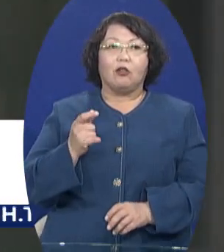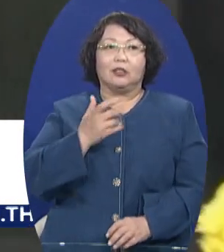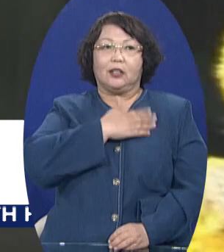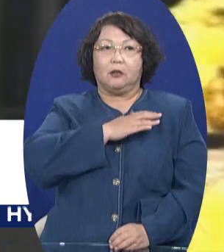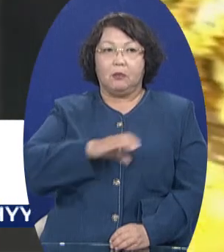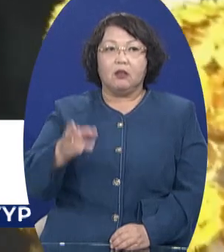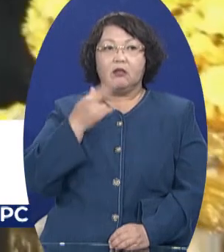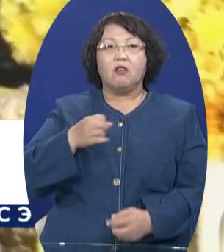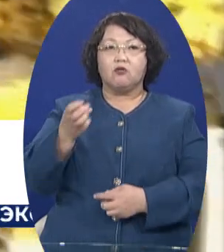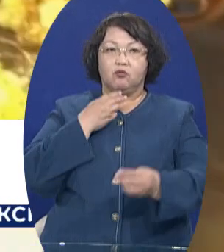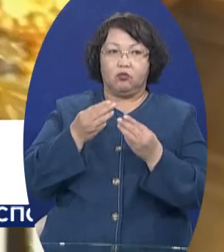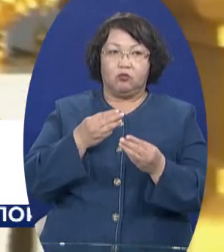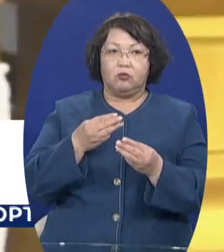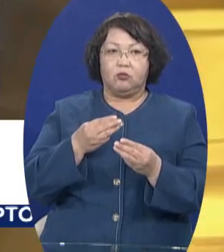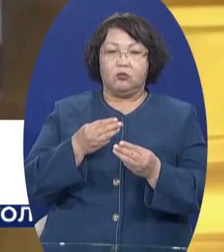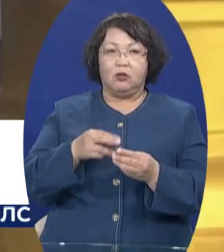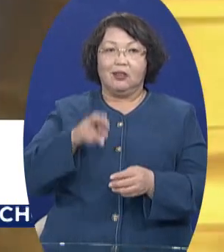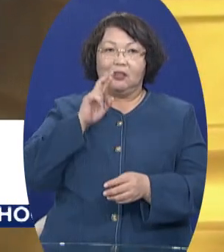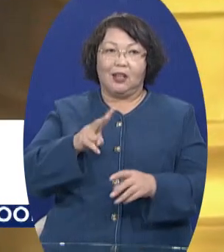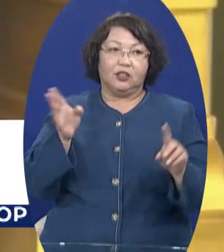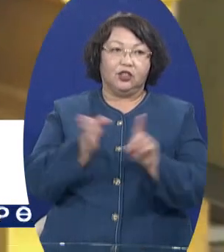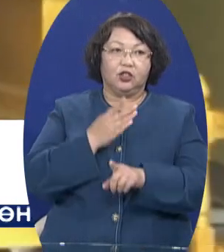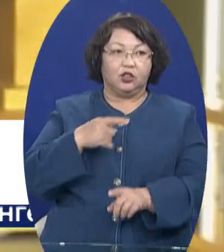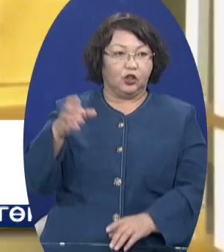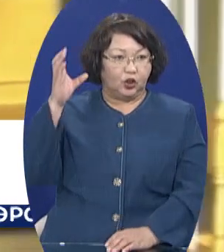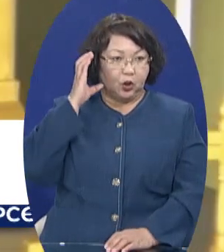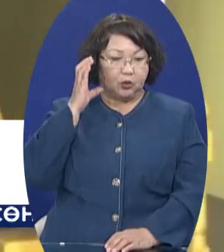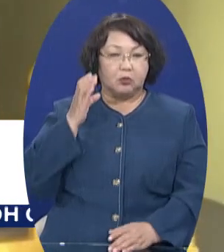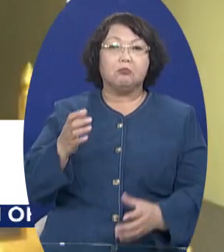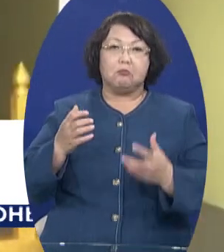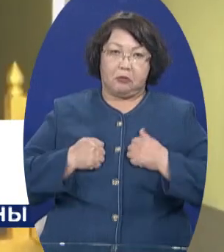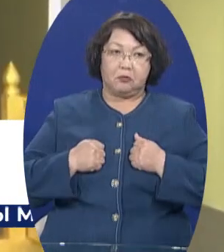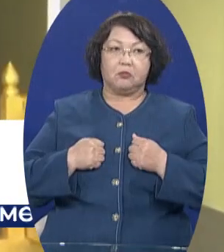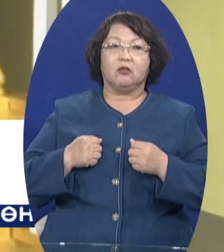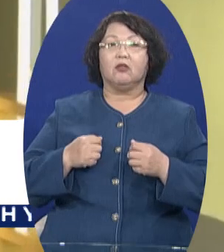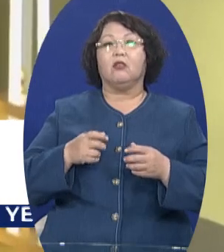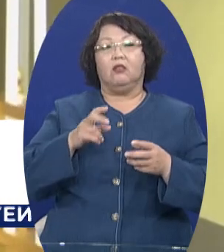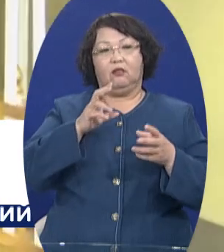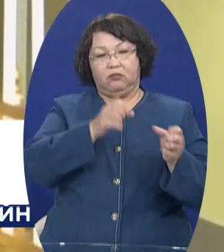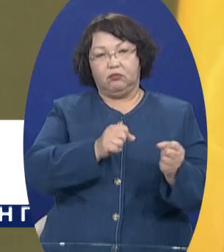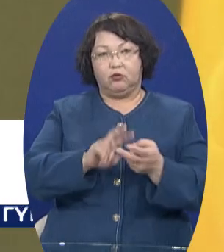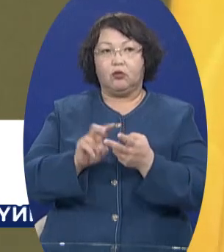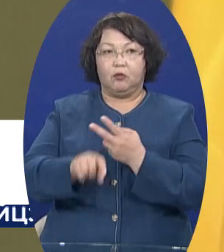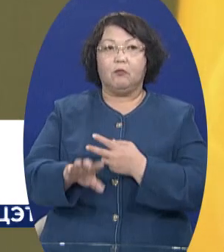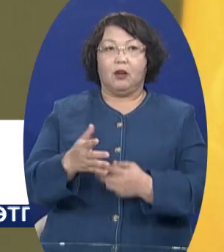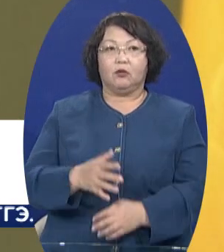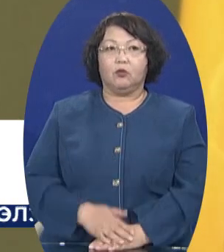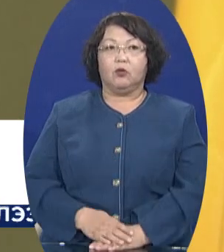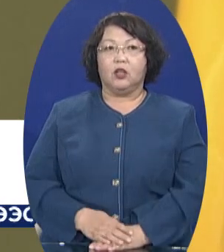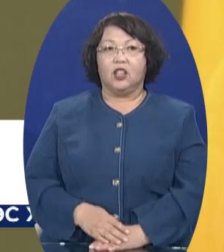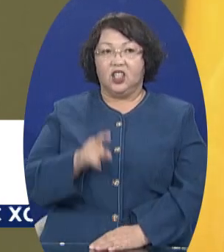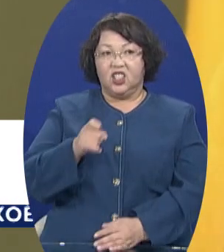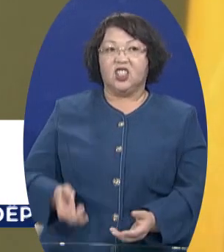түүн дичнээ яноосон ял шийдэглийг сонсож цаашлаад саатулагдахч тухай хэвлэлүүд мэдээлж байгаа юм. За мөн түүний буух уяар таксиныг дэмжигч ард